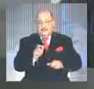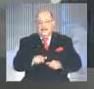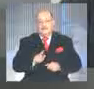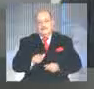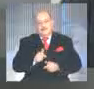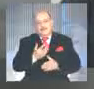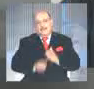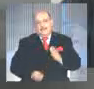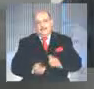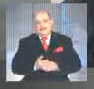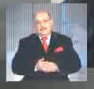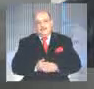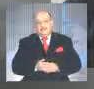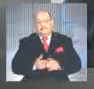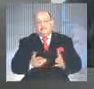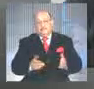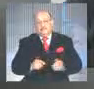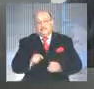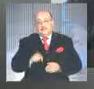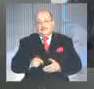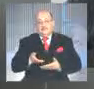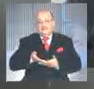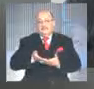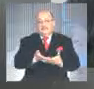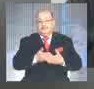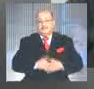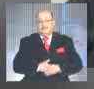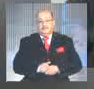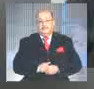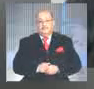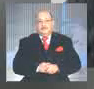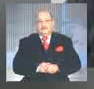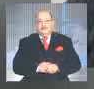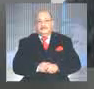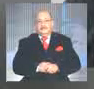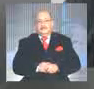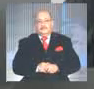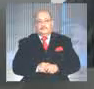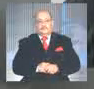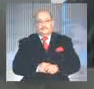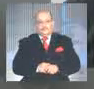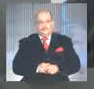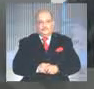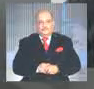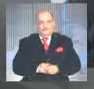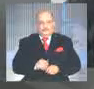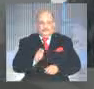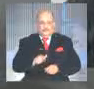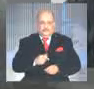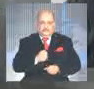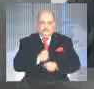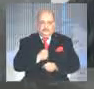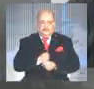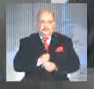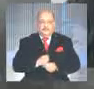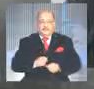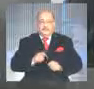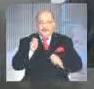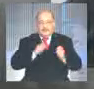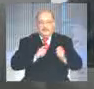السياره هذه. النقص راهو مش كان على مستوى الشرارطه، بالنسبه لتنامي الجريمه موجوده في الجمهوريه التونسيه